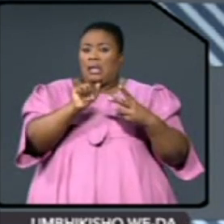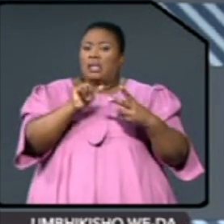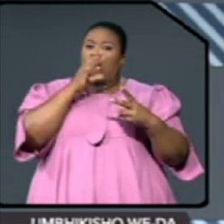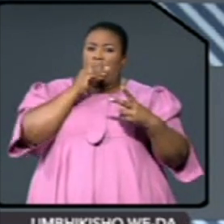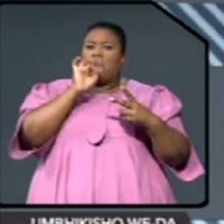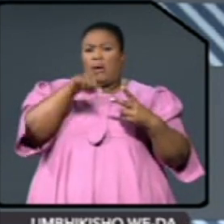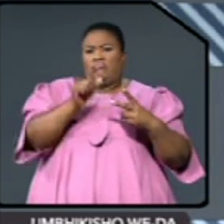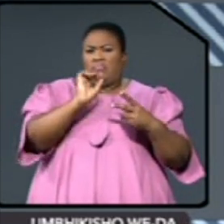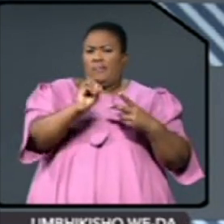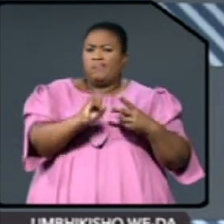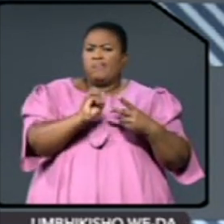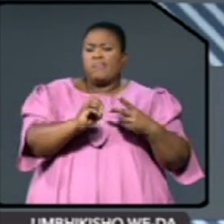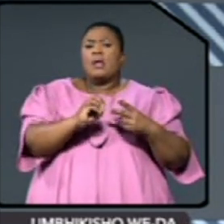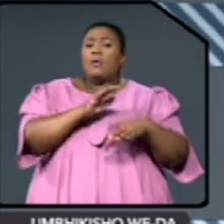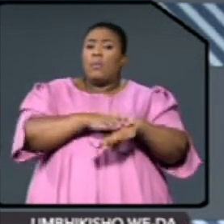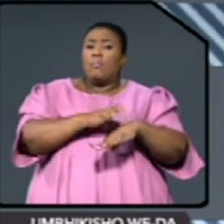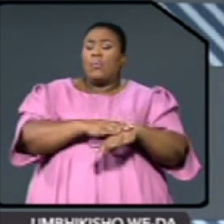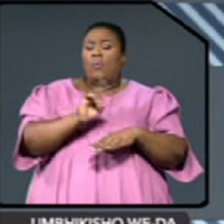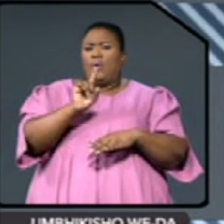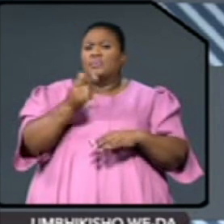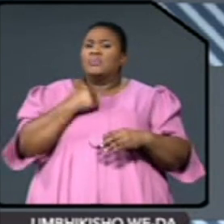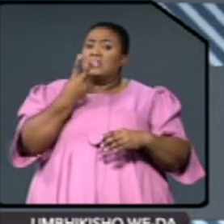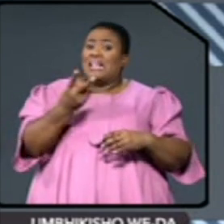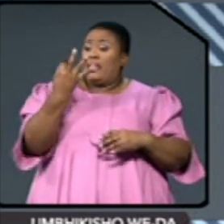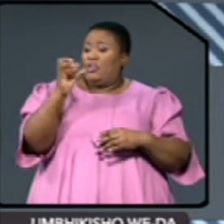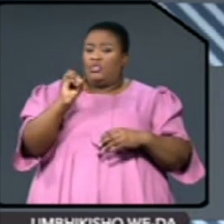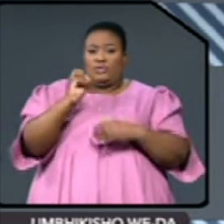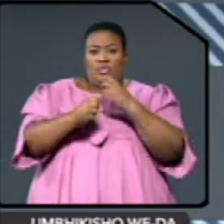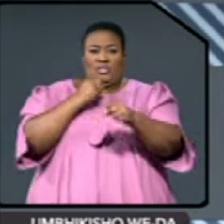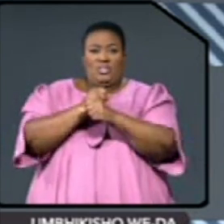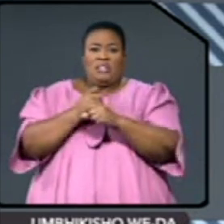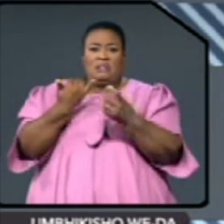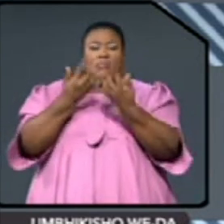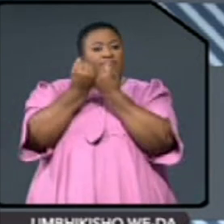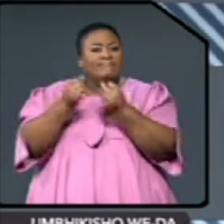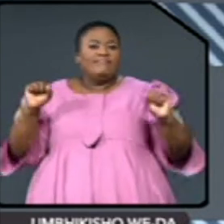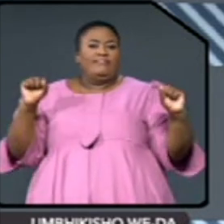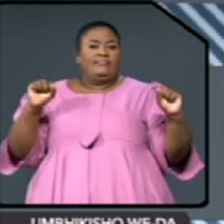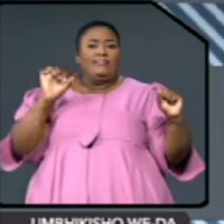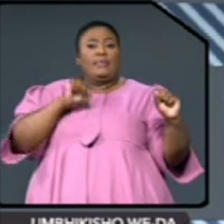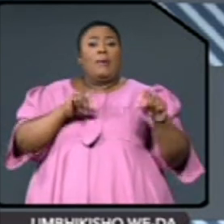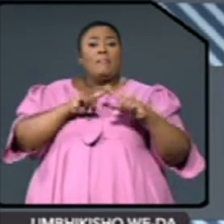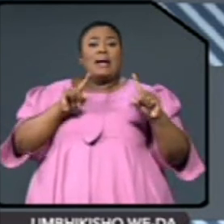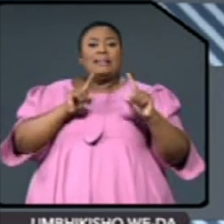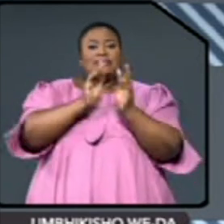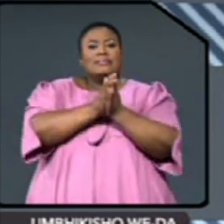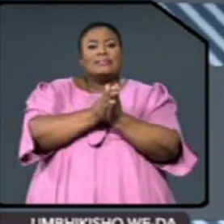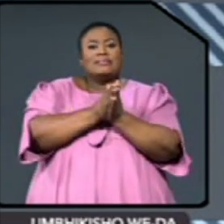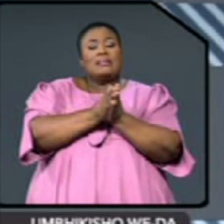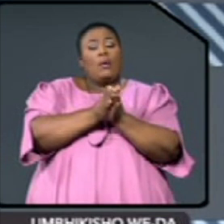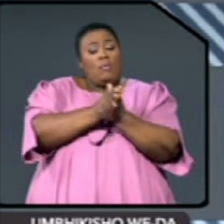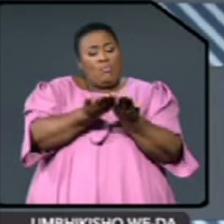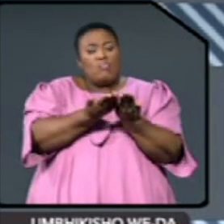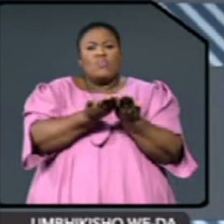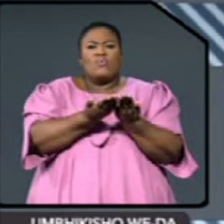ngeDA kakhulukazi mobheka ukuthi ke seku na 30 years kule democracy kodwa ke le handbook akunamthetho kahle